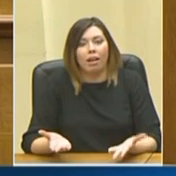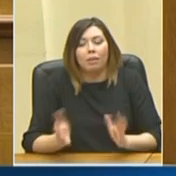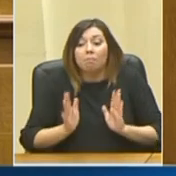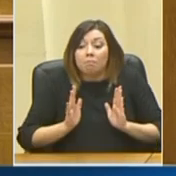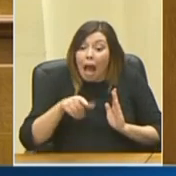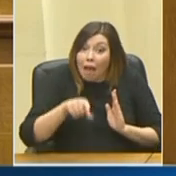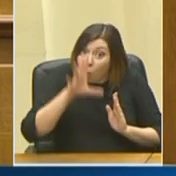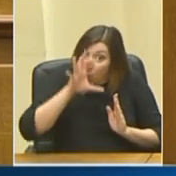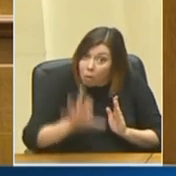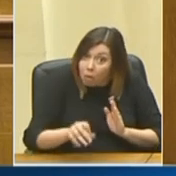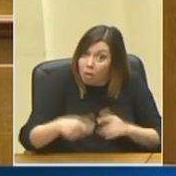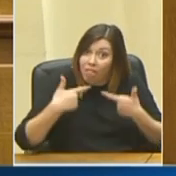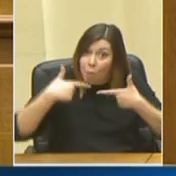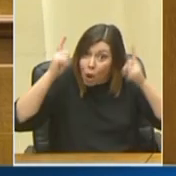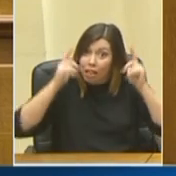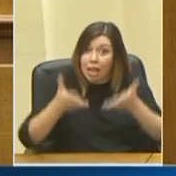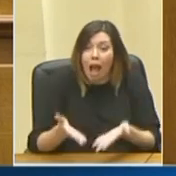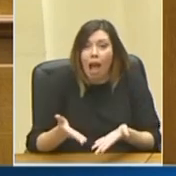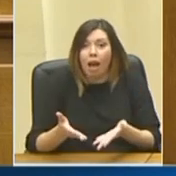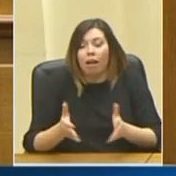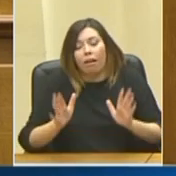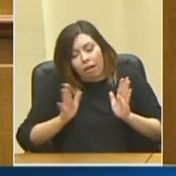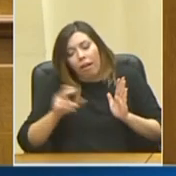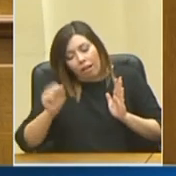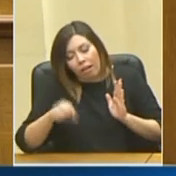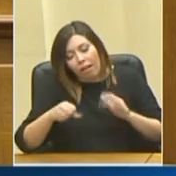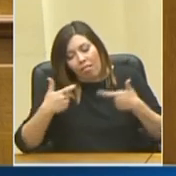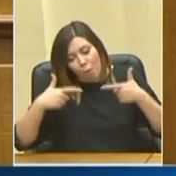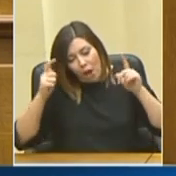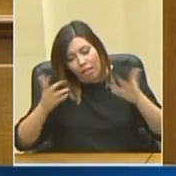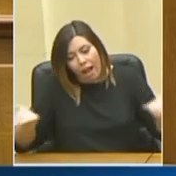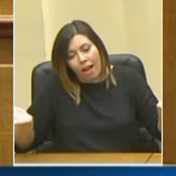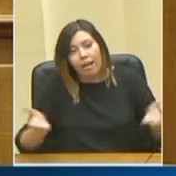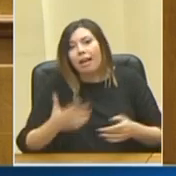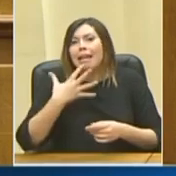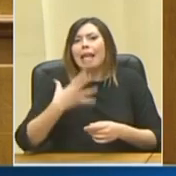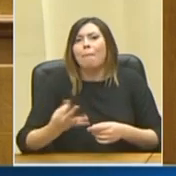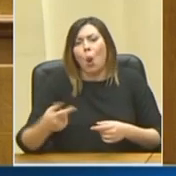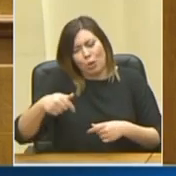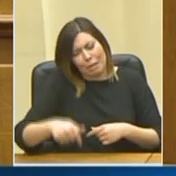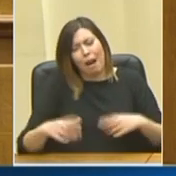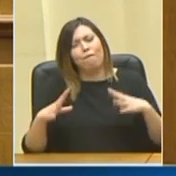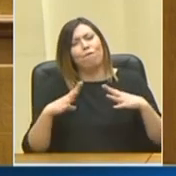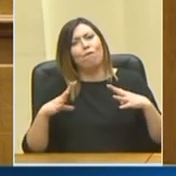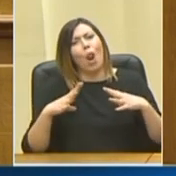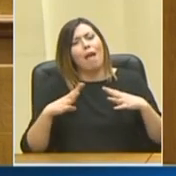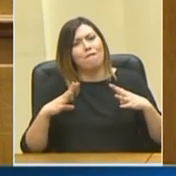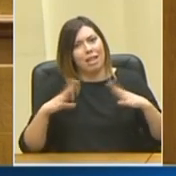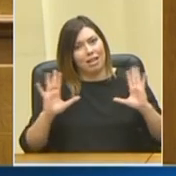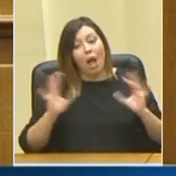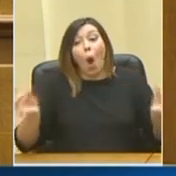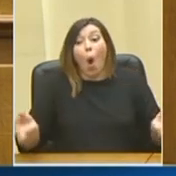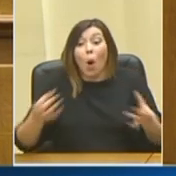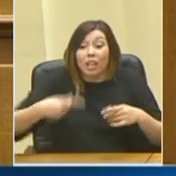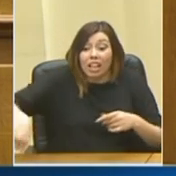είναι δημοκρατία αυτή την οποία υπηρετούμε. Είναι δημοκρατία, λέει ο κύριος. Επειδή βολεύει σήμερα. Όταν φύγετε από την εξουσία να